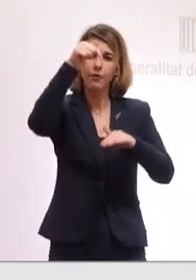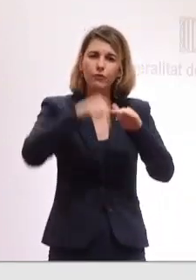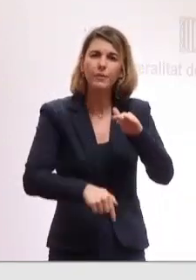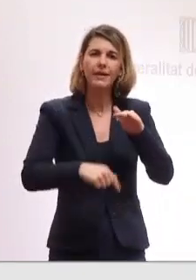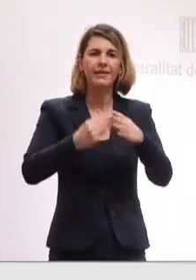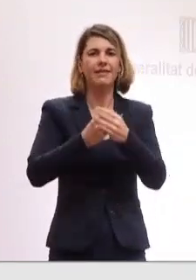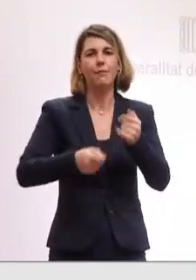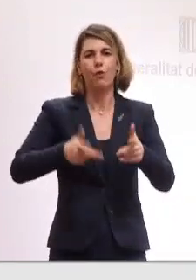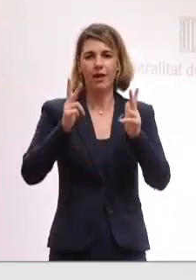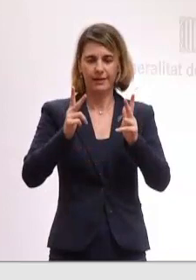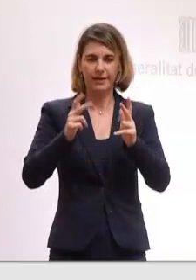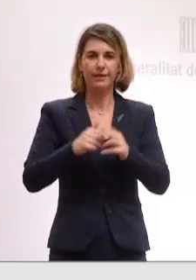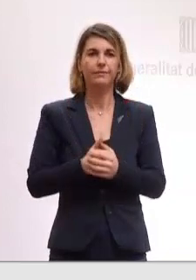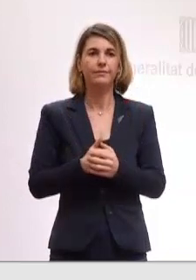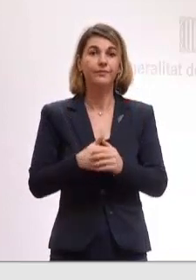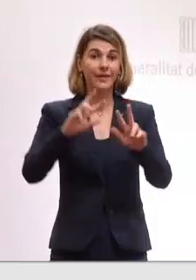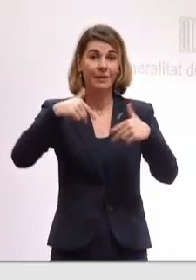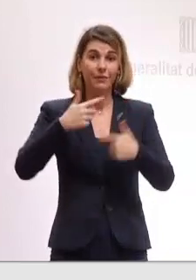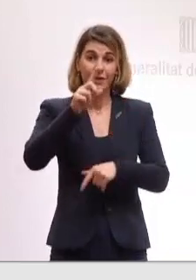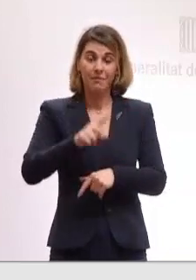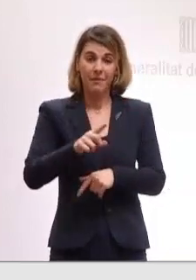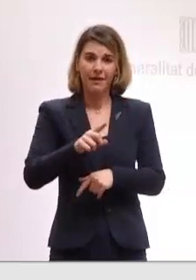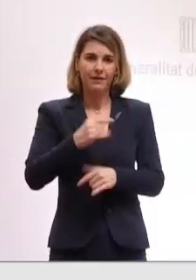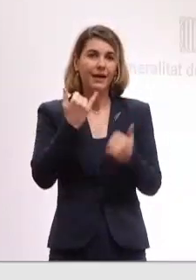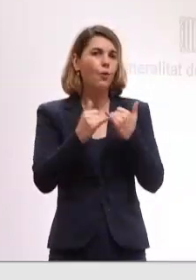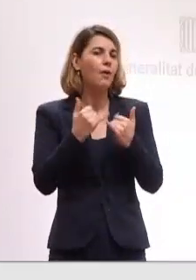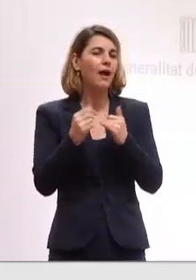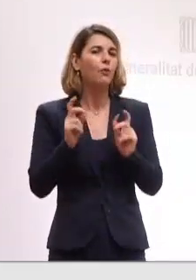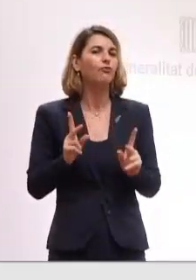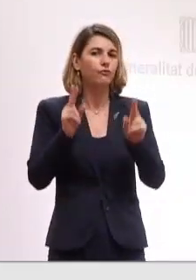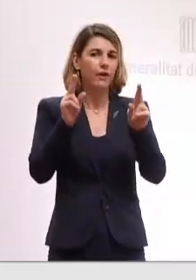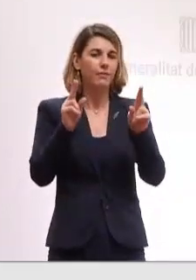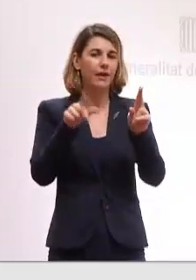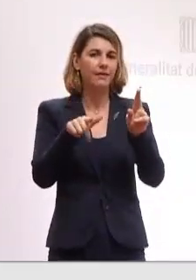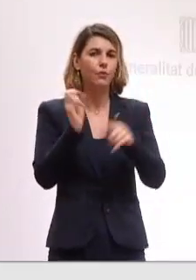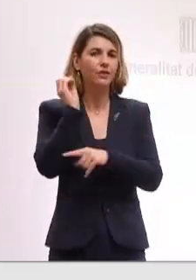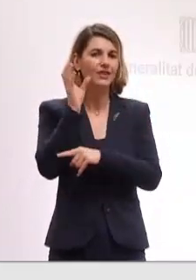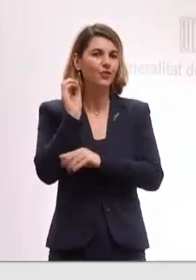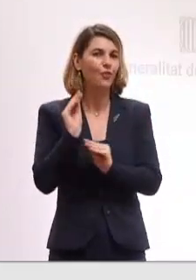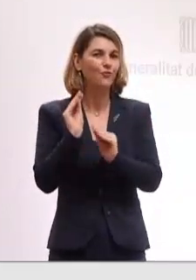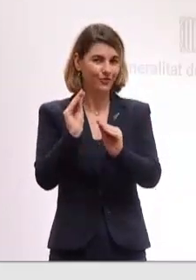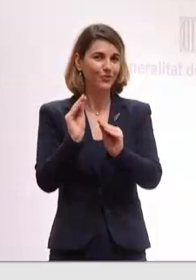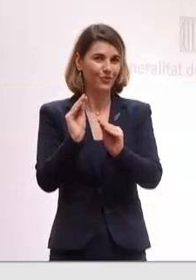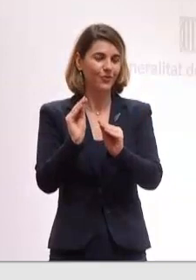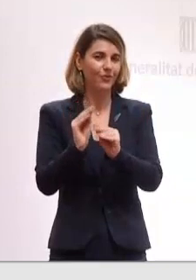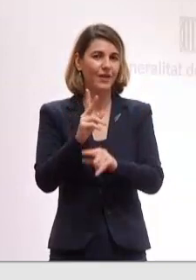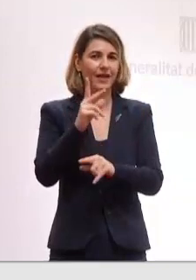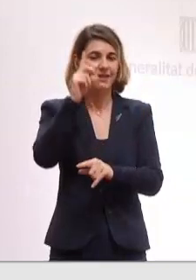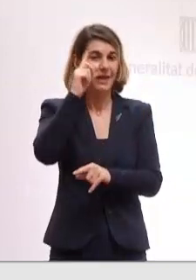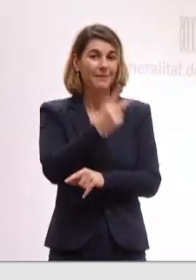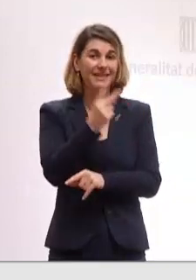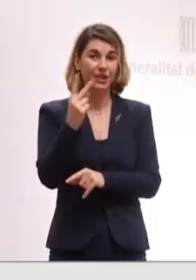l'aprofundiment democràtic. Permeteu-me, en aquest sentit, recuperar un fragment d'un discurs del premiat del dia